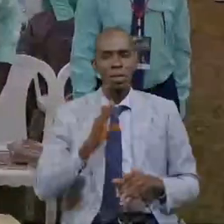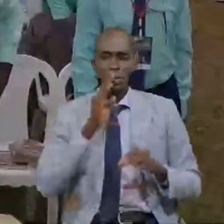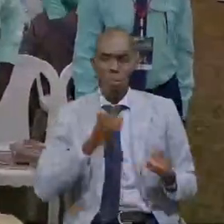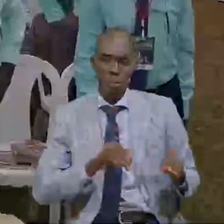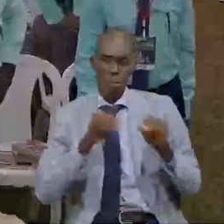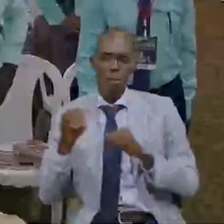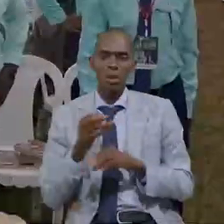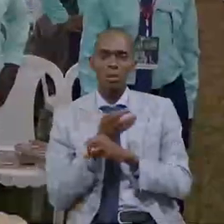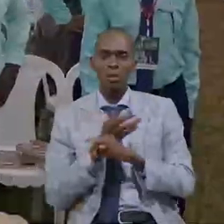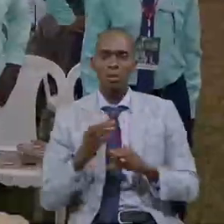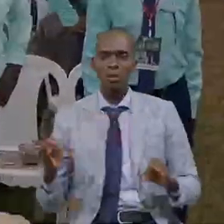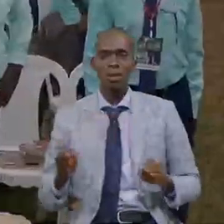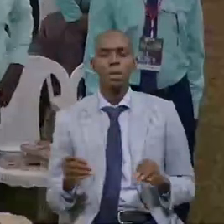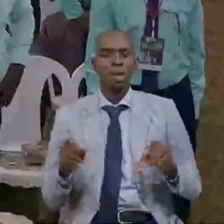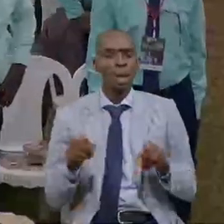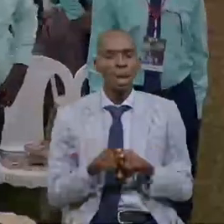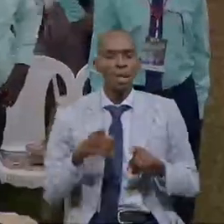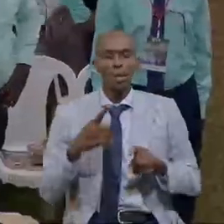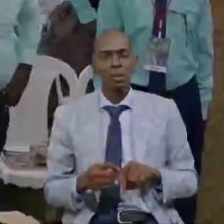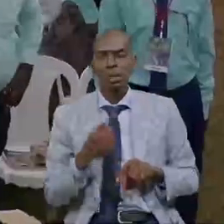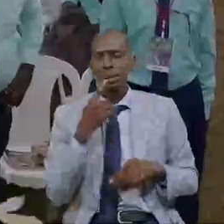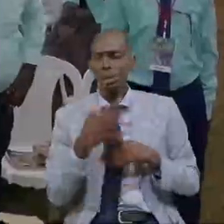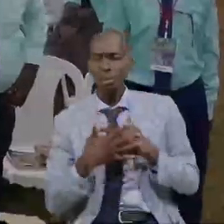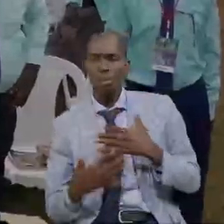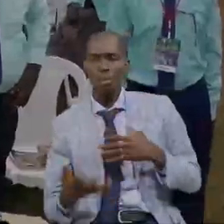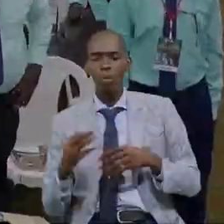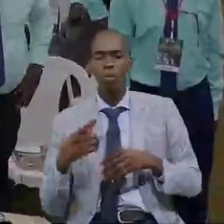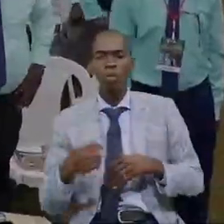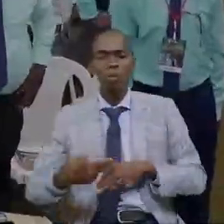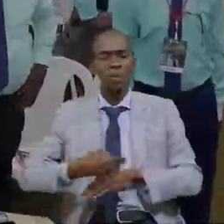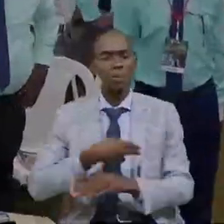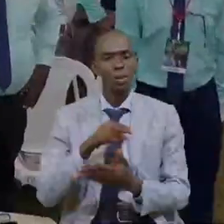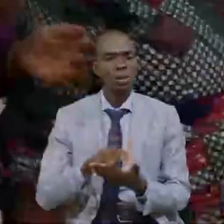sera affranchi. Et le sang de l'agneau va te